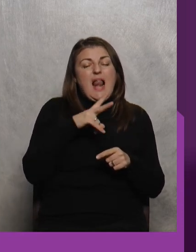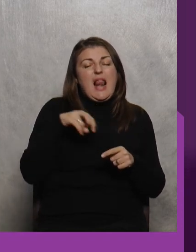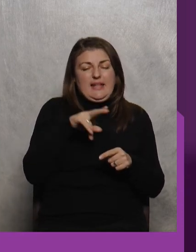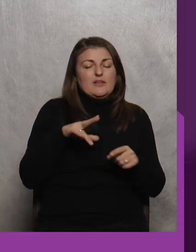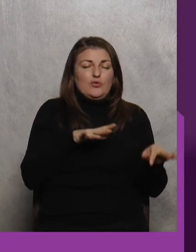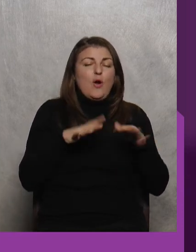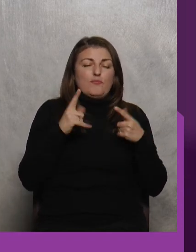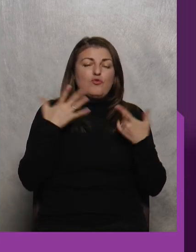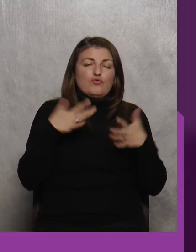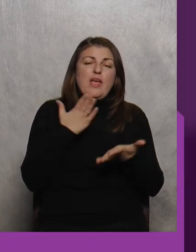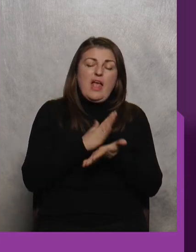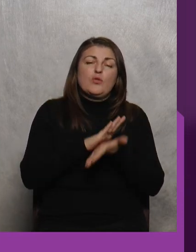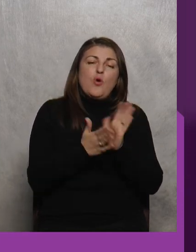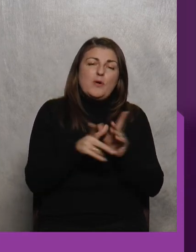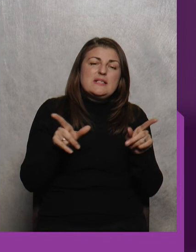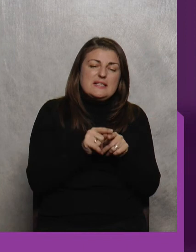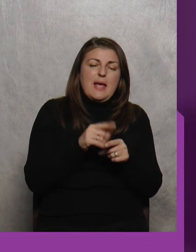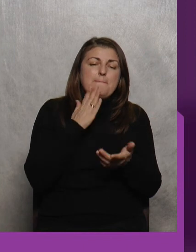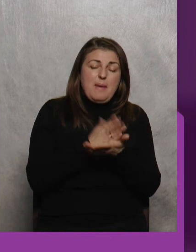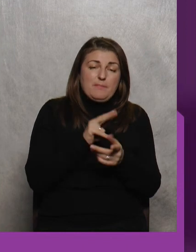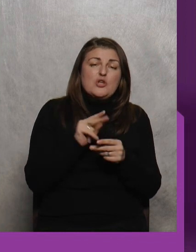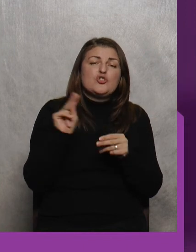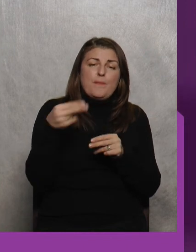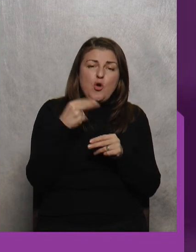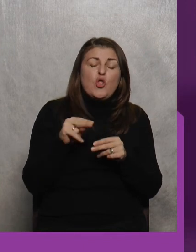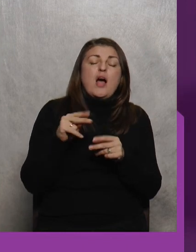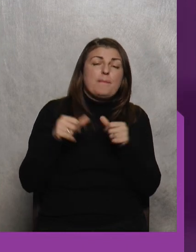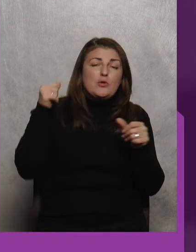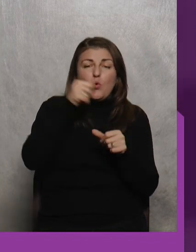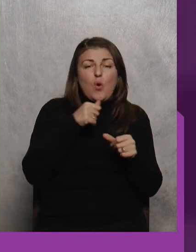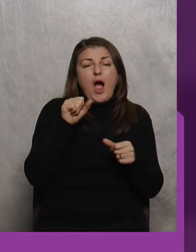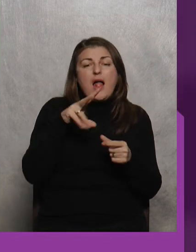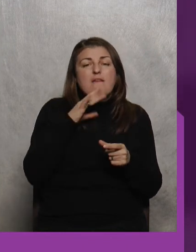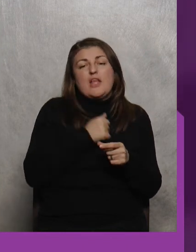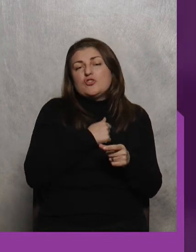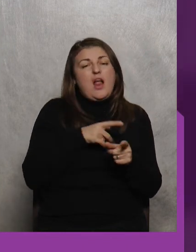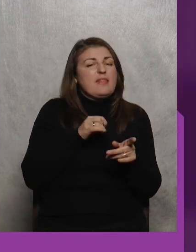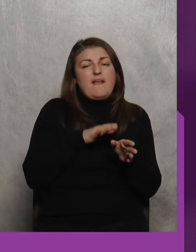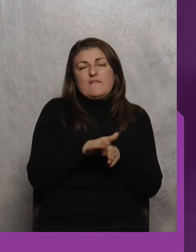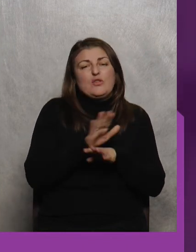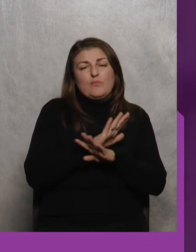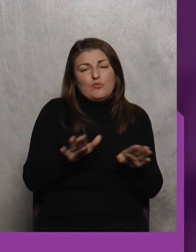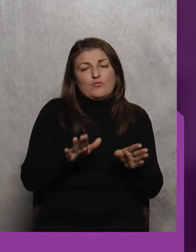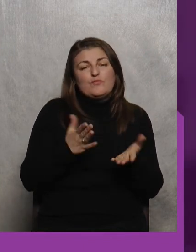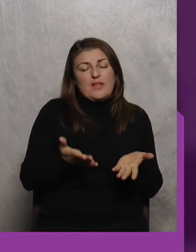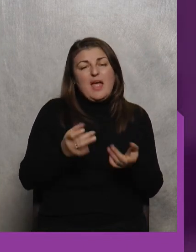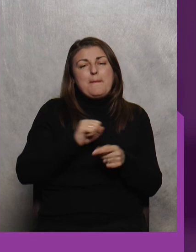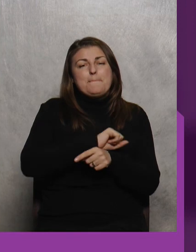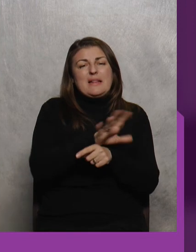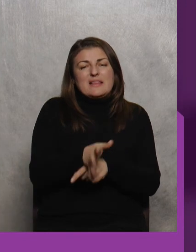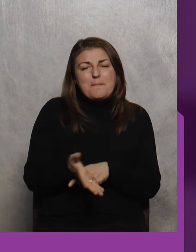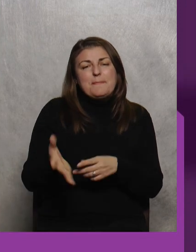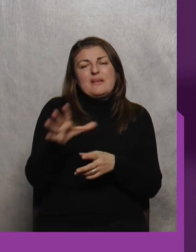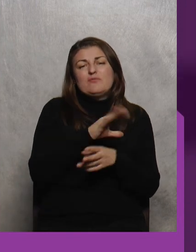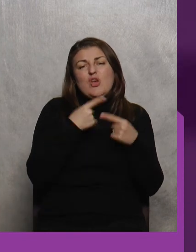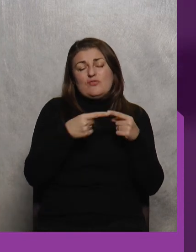тому що вже є, домовленість була і мався відбутися чемпіонат минулого року, але, на жаль, він не відбувся. І ну і пандемія, вони... і все інше.